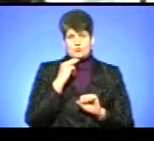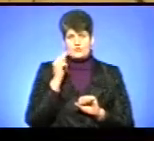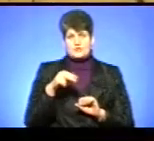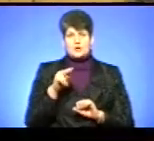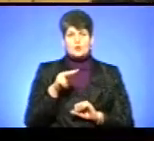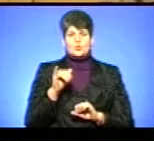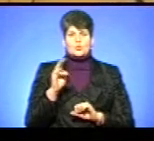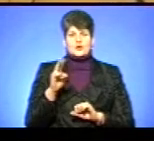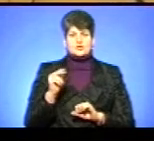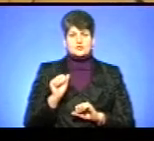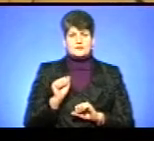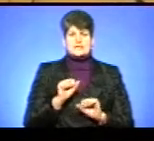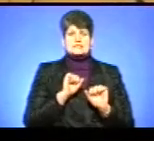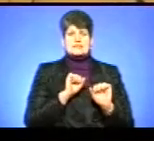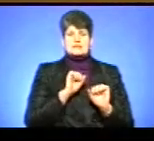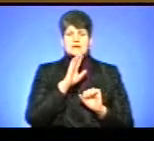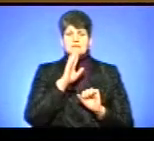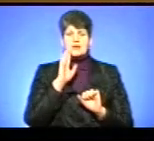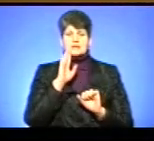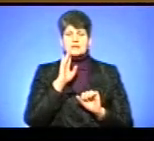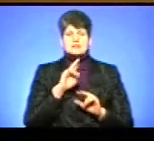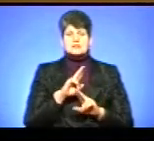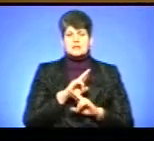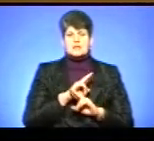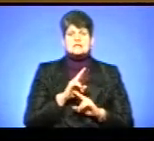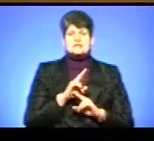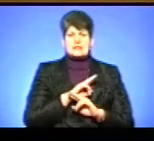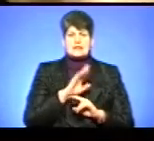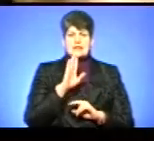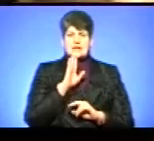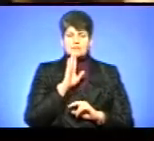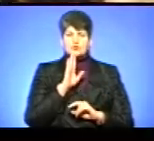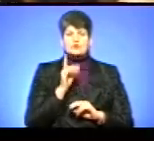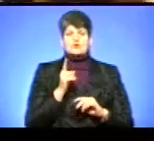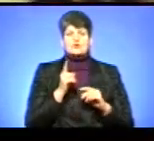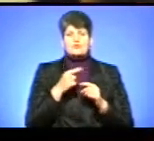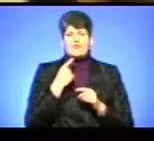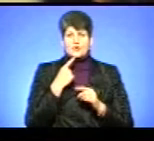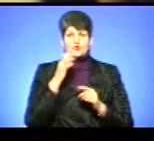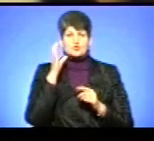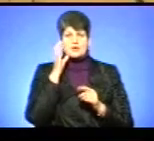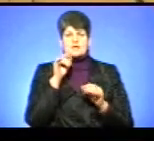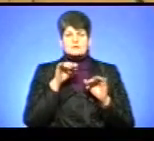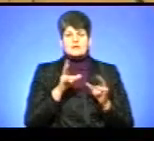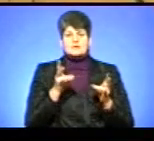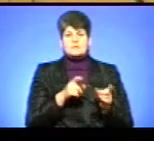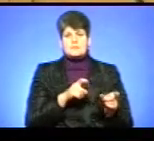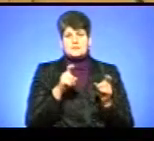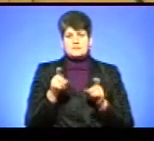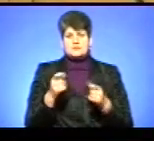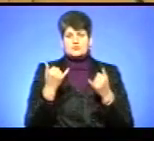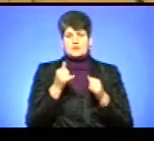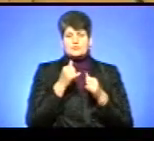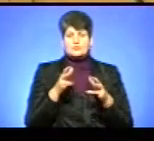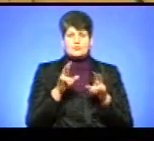Лукача. Захисник матері загиблої Інна Радібова заявила, слухання справи необхідно перенести. Ми сьогодні не можемо